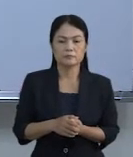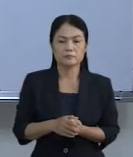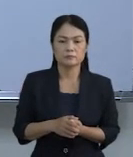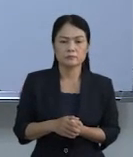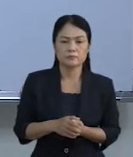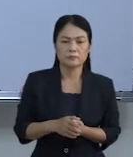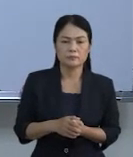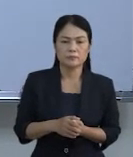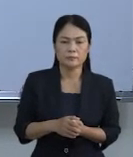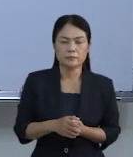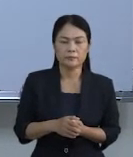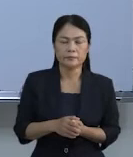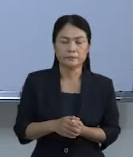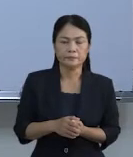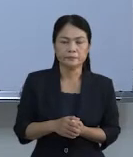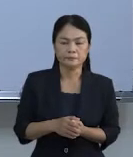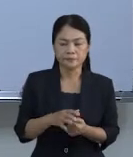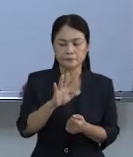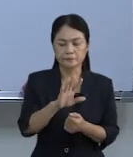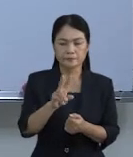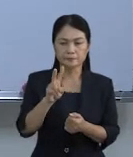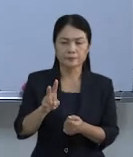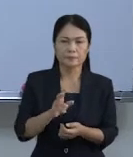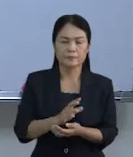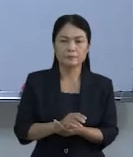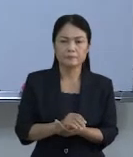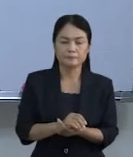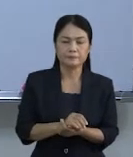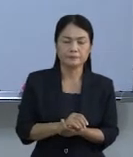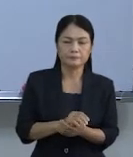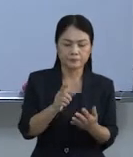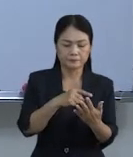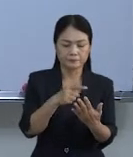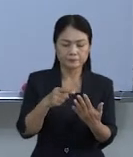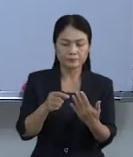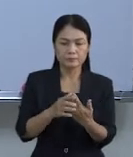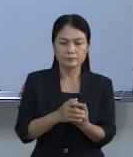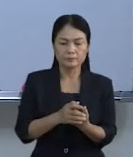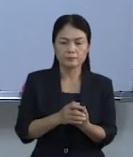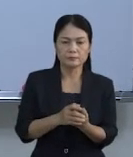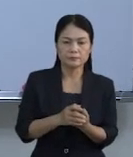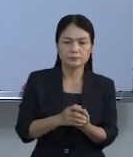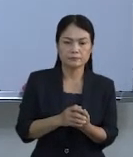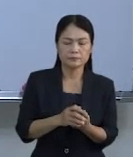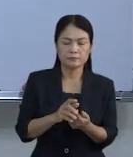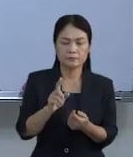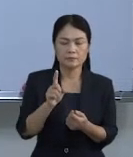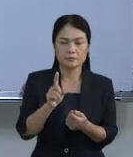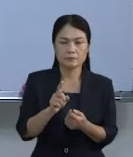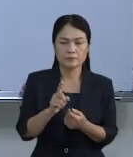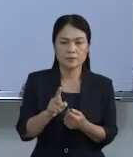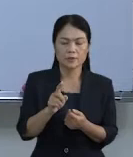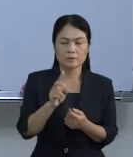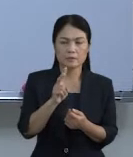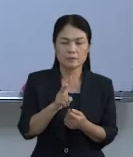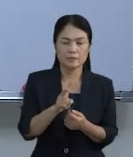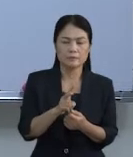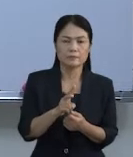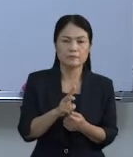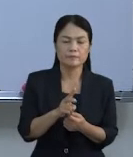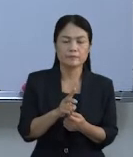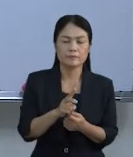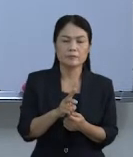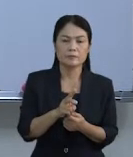há sập pi bà há sập pi há dương rộp bay tống là con nè bà muối